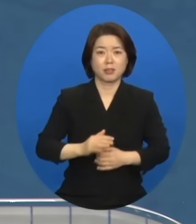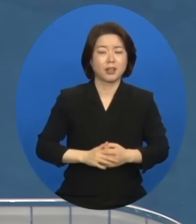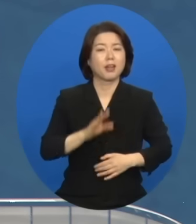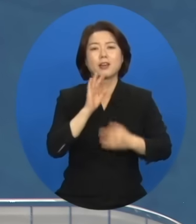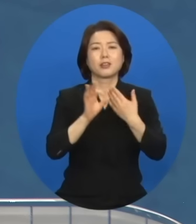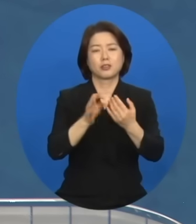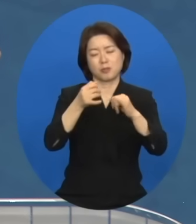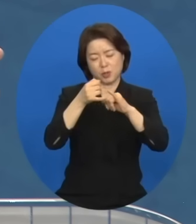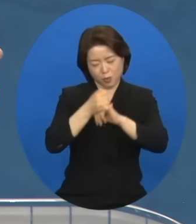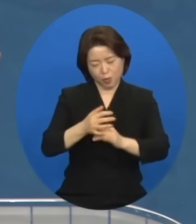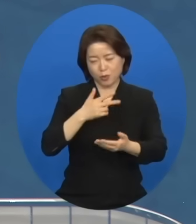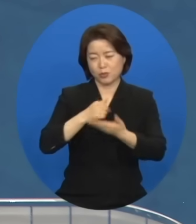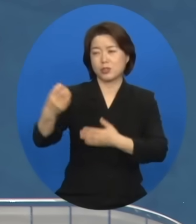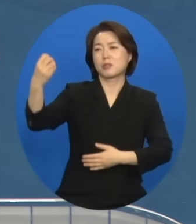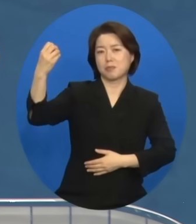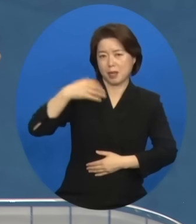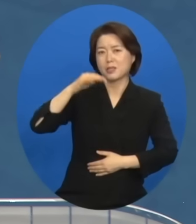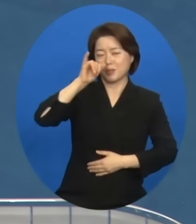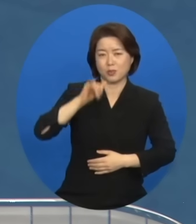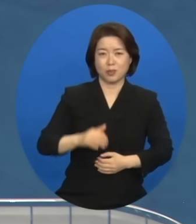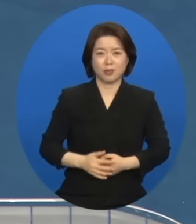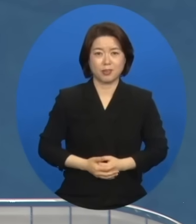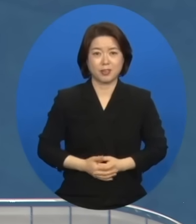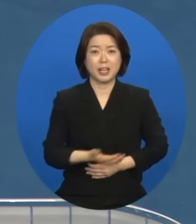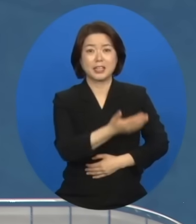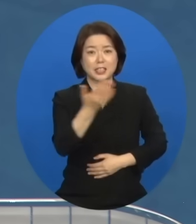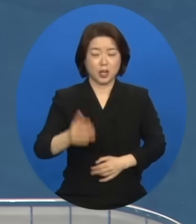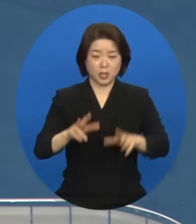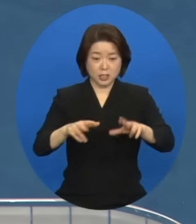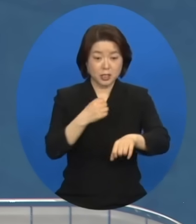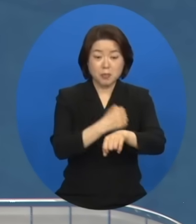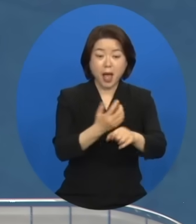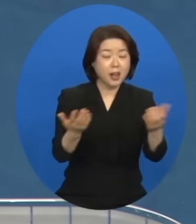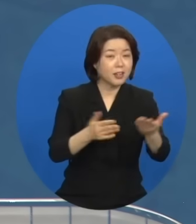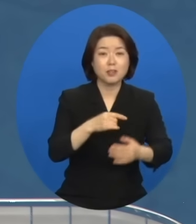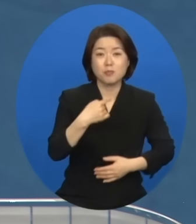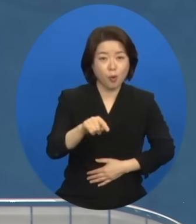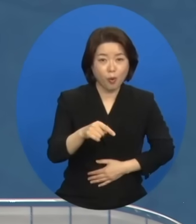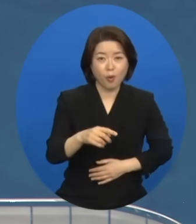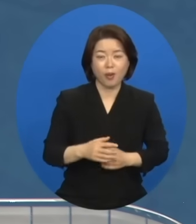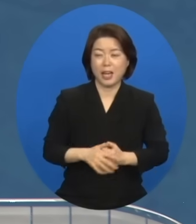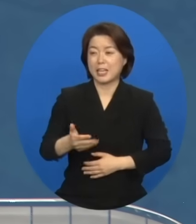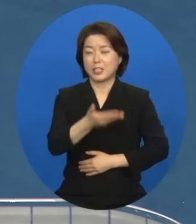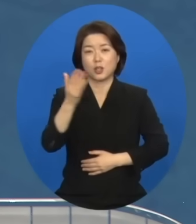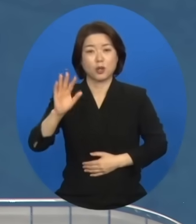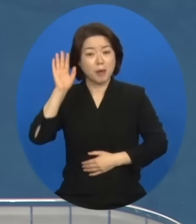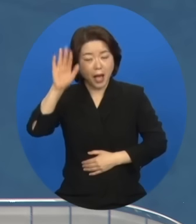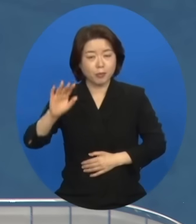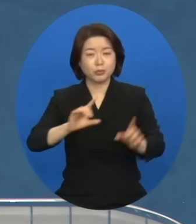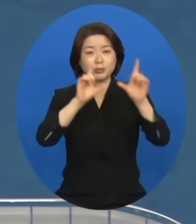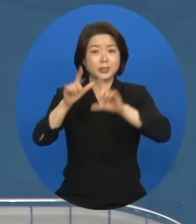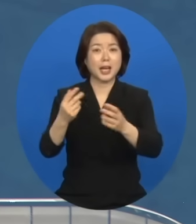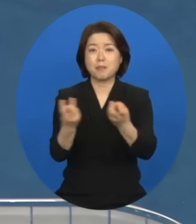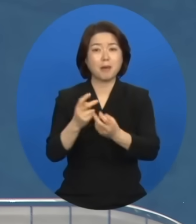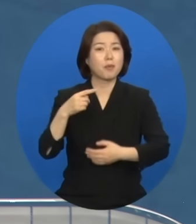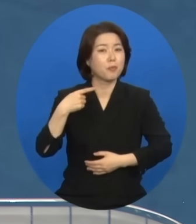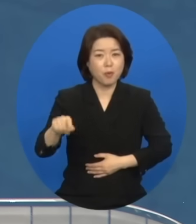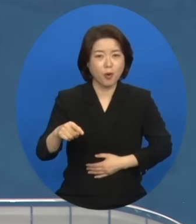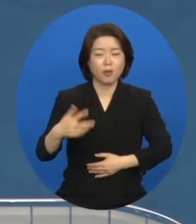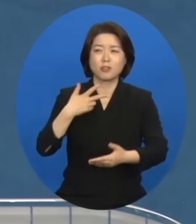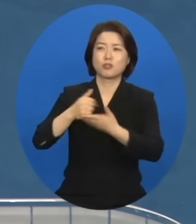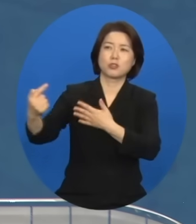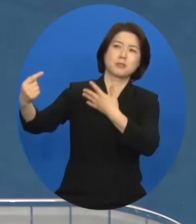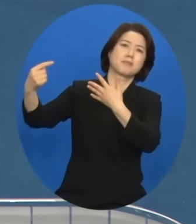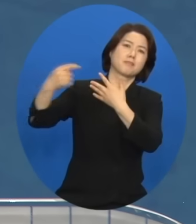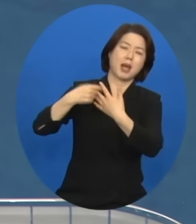그러면 반드시 주님이 말씀하세요. 여러분이 지금 해야 할 것, 여러분이 살 길이 무엇인지를 주님이 알게 하세요.